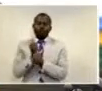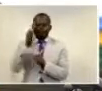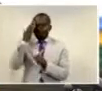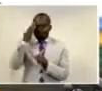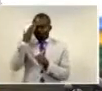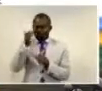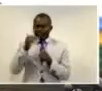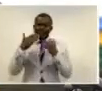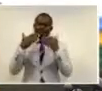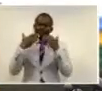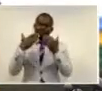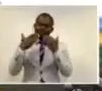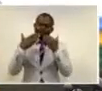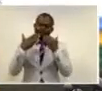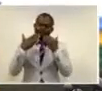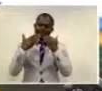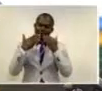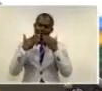kubera urubuga